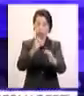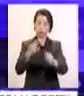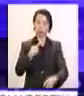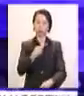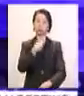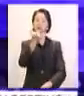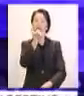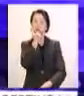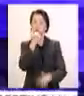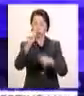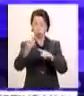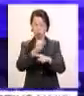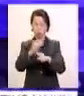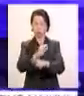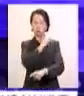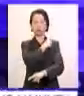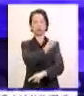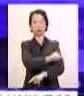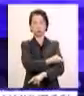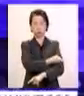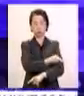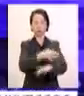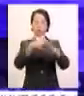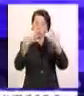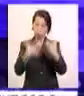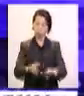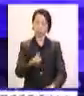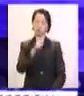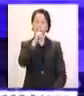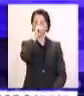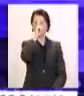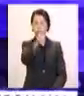salah guna kuasa ini, sudah tentu